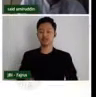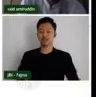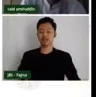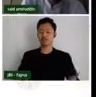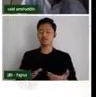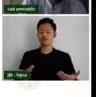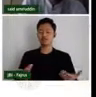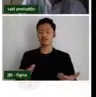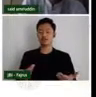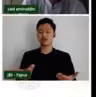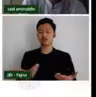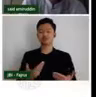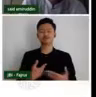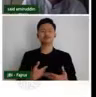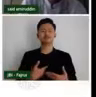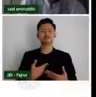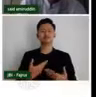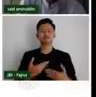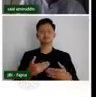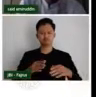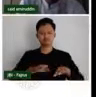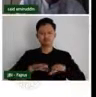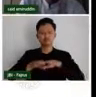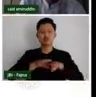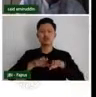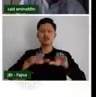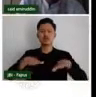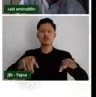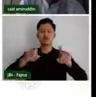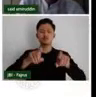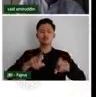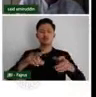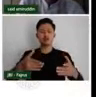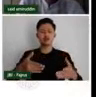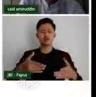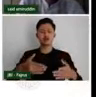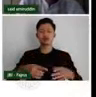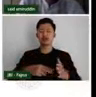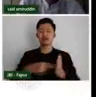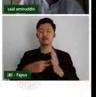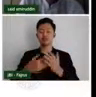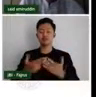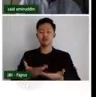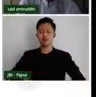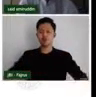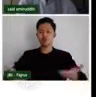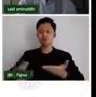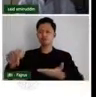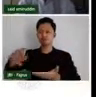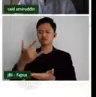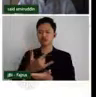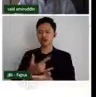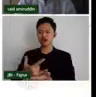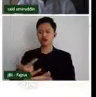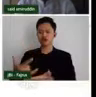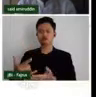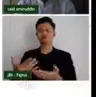kita diferensiasikan sesuai dengan kebutuhan anak. Jadi tidak serta-merta kita menggunakan lingkungan itu saja, sehingga anak-anak